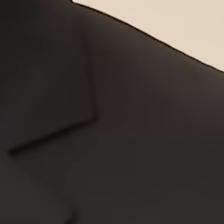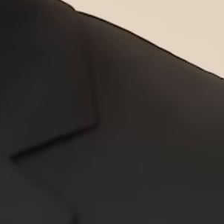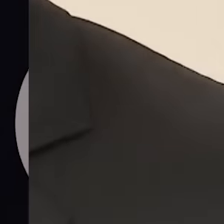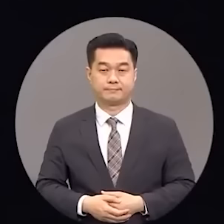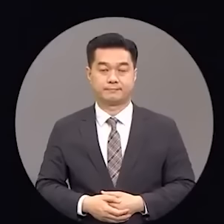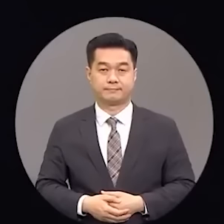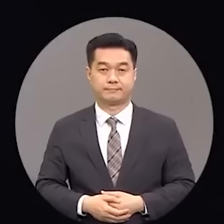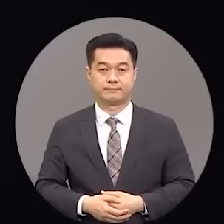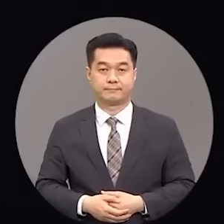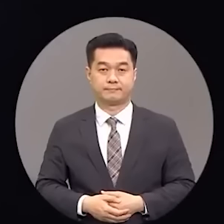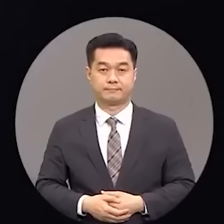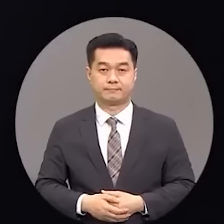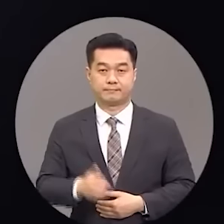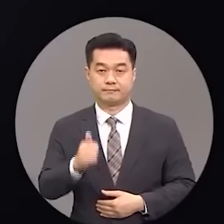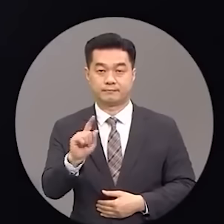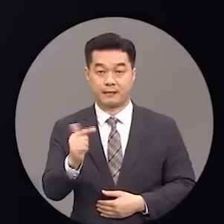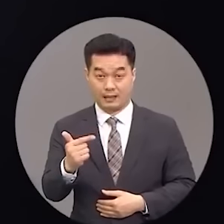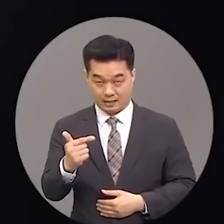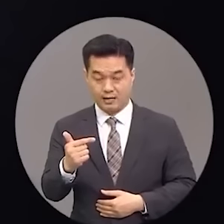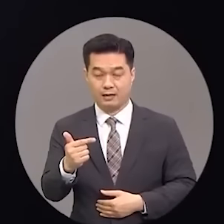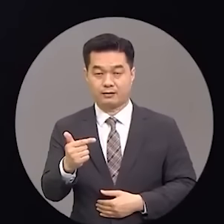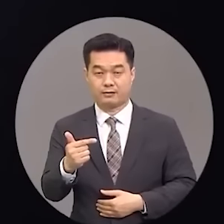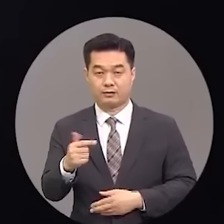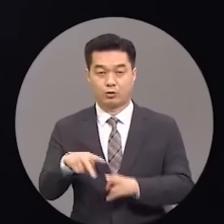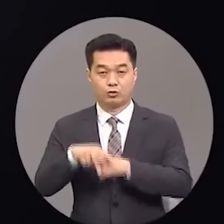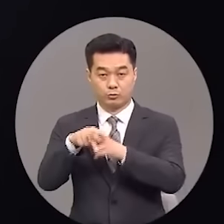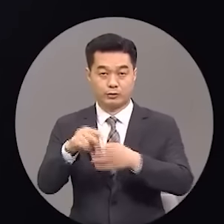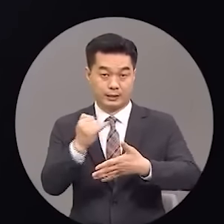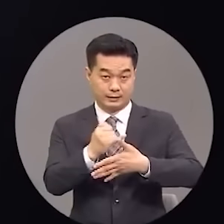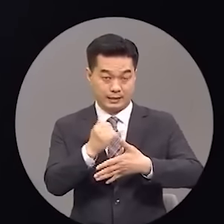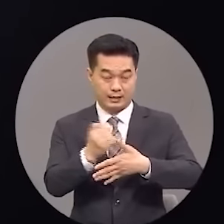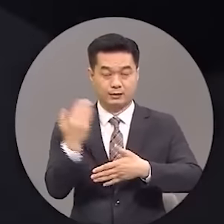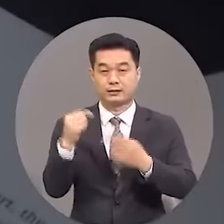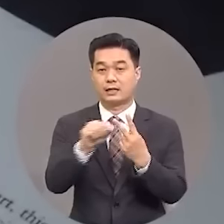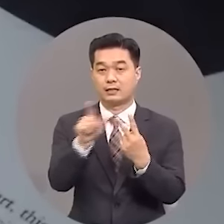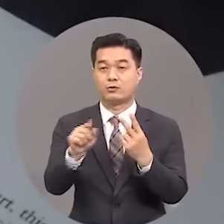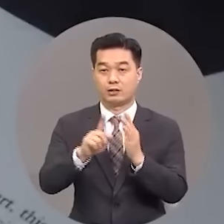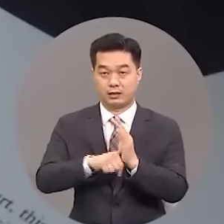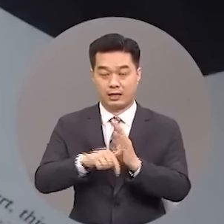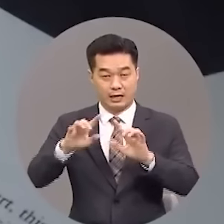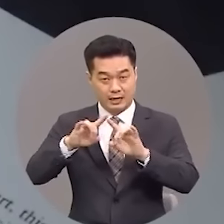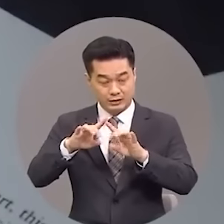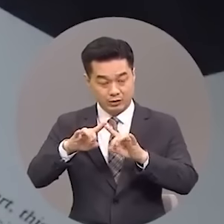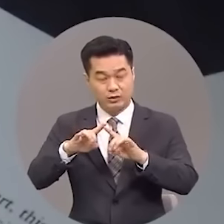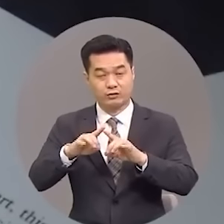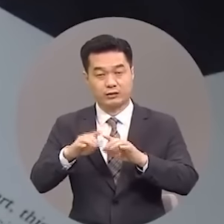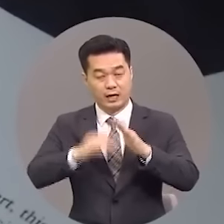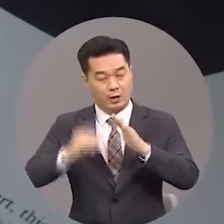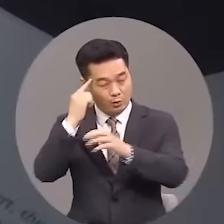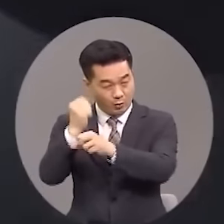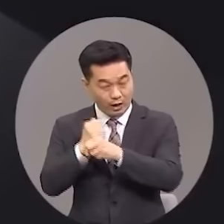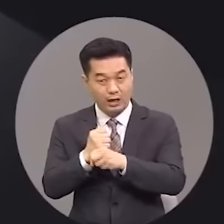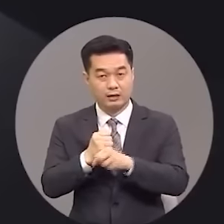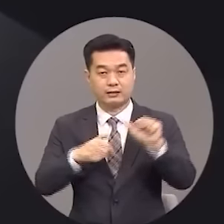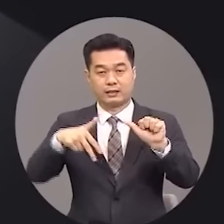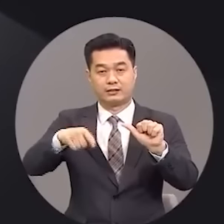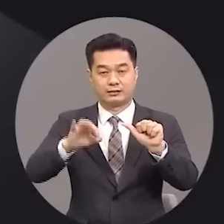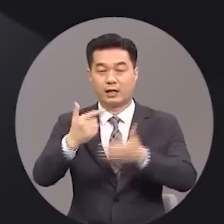말했습니다 한동훈 법무장관 후보자의 장녀가 지난 2월 전기전자 공학자 협회의 온라인 컨퍼런스에 낸 다섯 장짜리